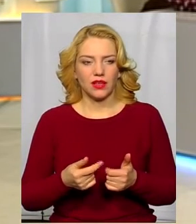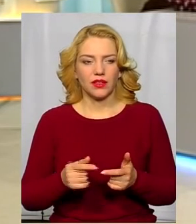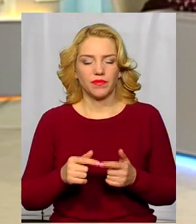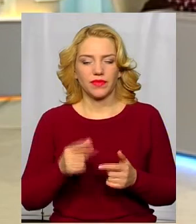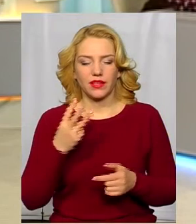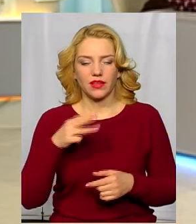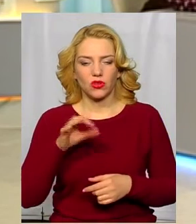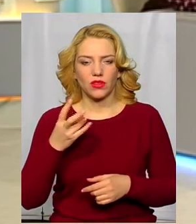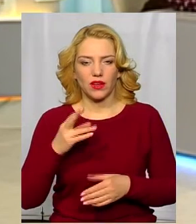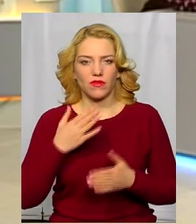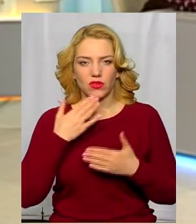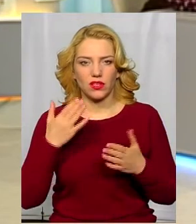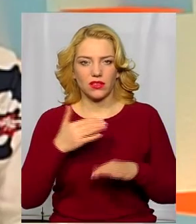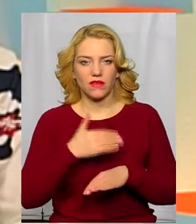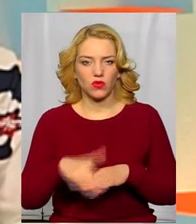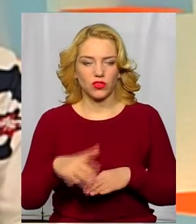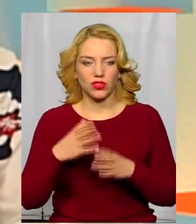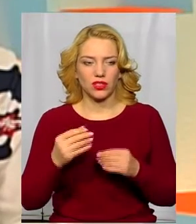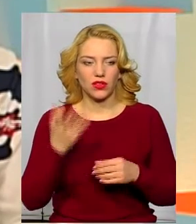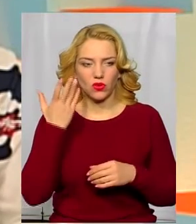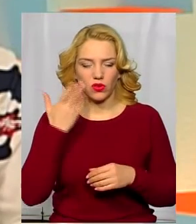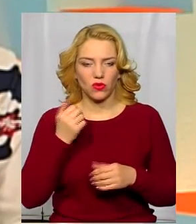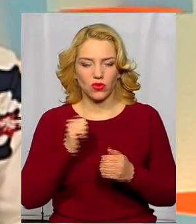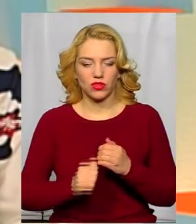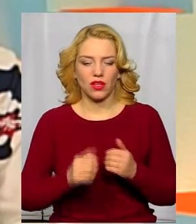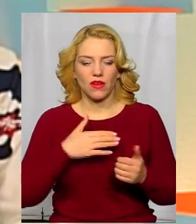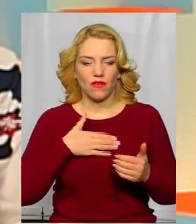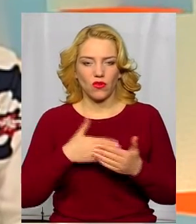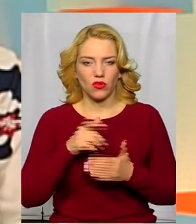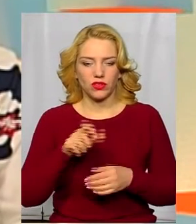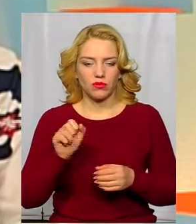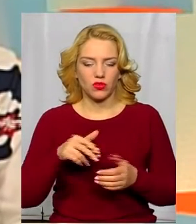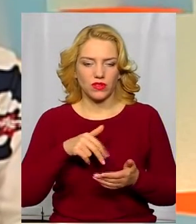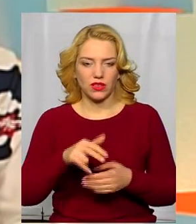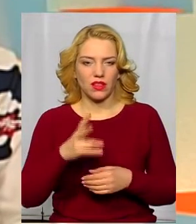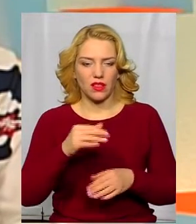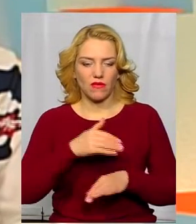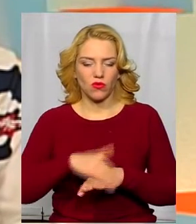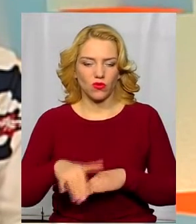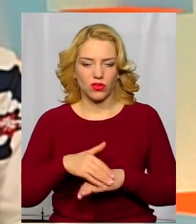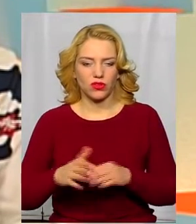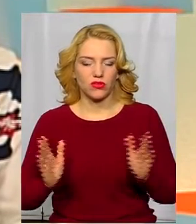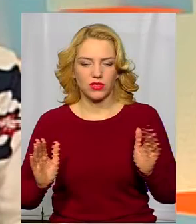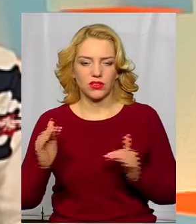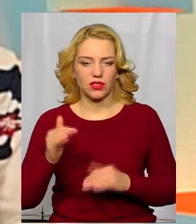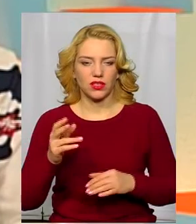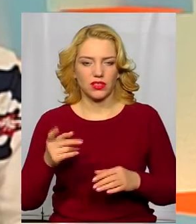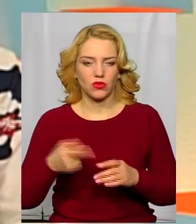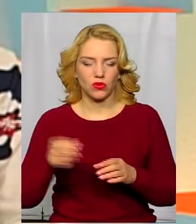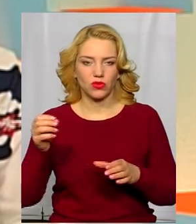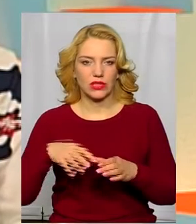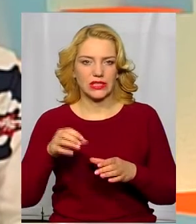травня, останній вуличний день, коли кожен волонтер може вийти на вулицю зі своєю скринькою і збирати. До Міністерства культури